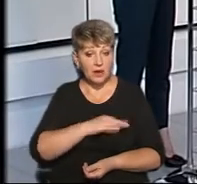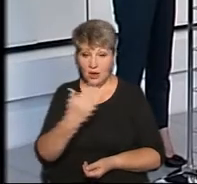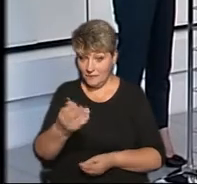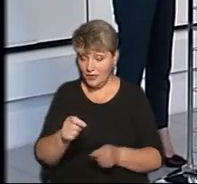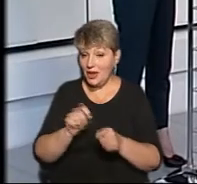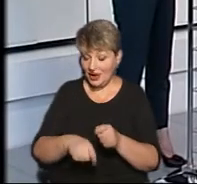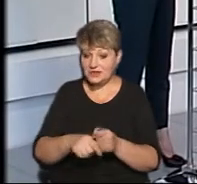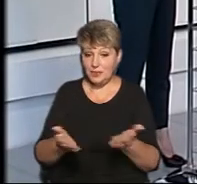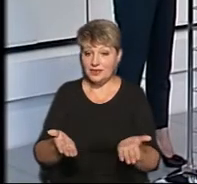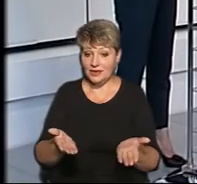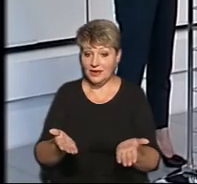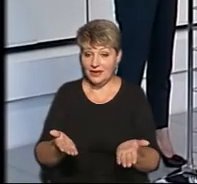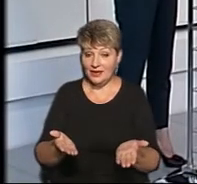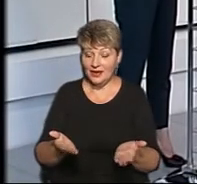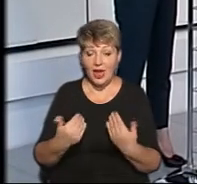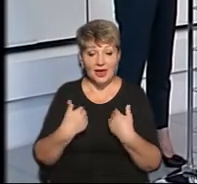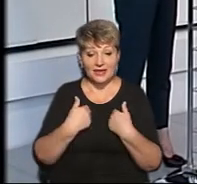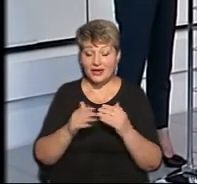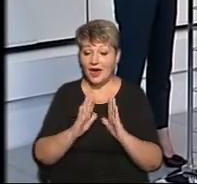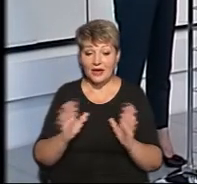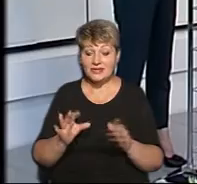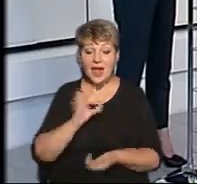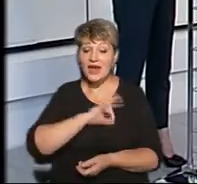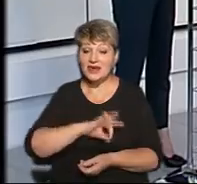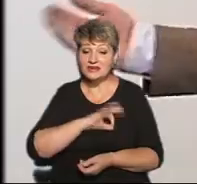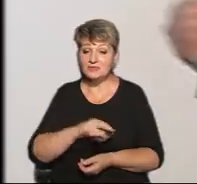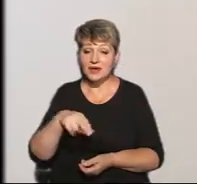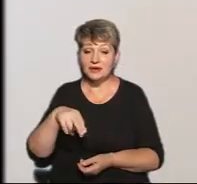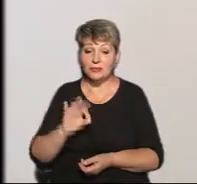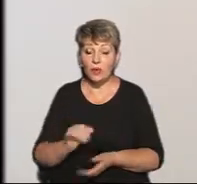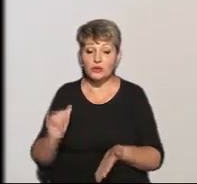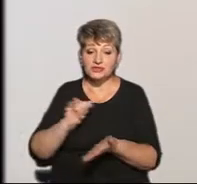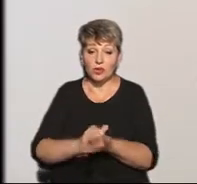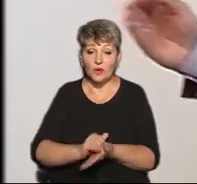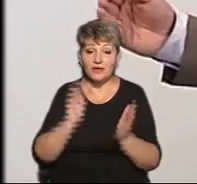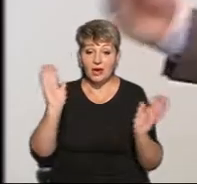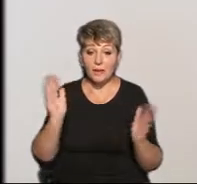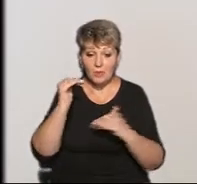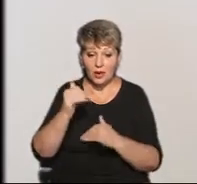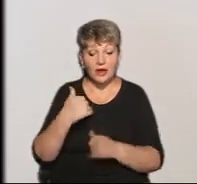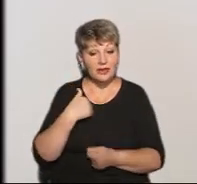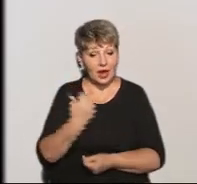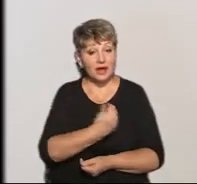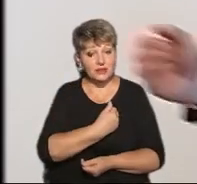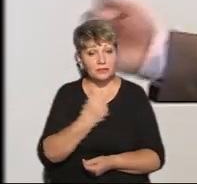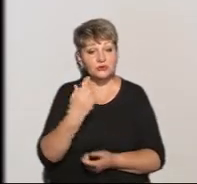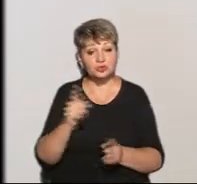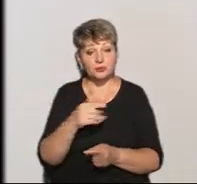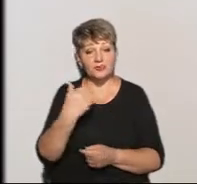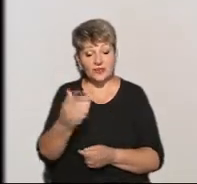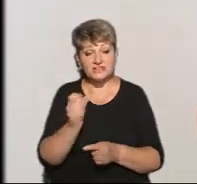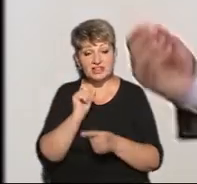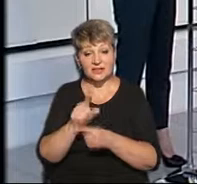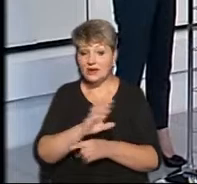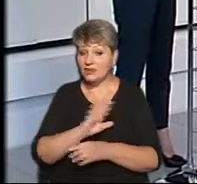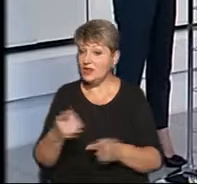доктор політичних наук. Я не експерт з експлуатації бігбордів. То я б хотів, щоб ви задавали питання політичні, а не технічні.